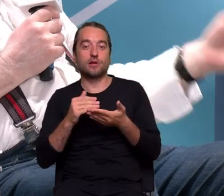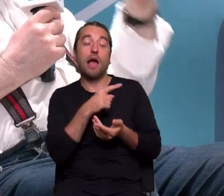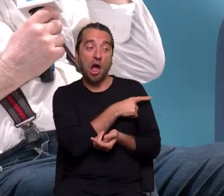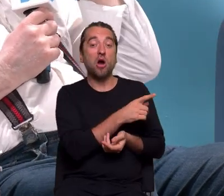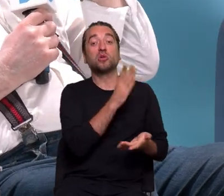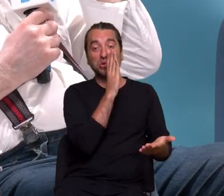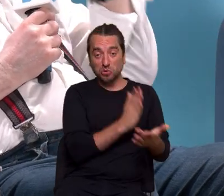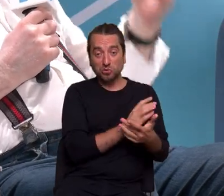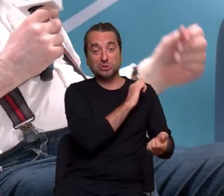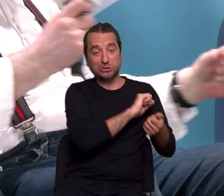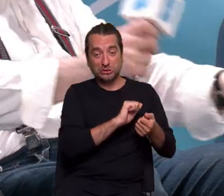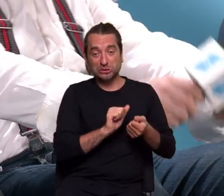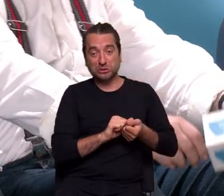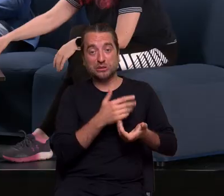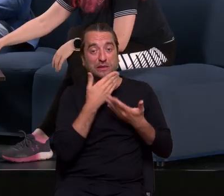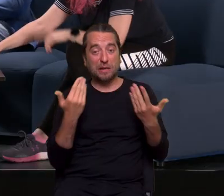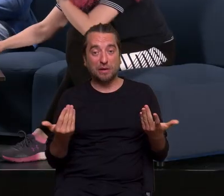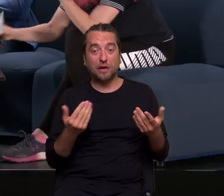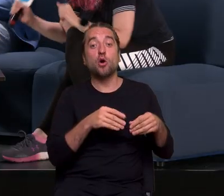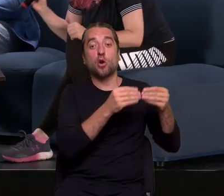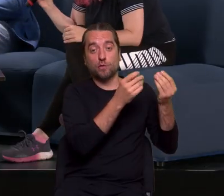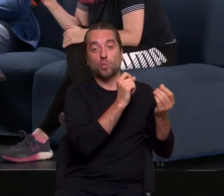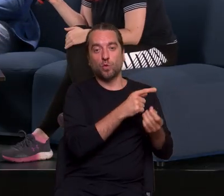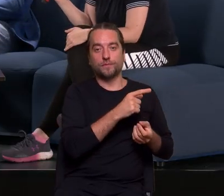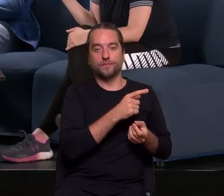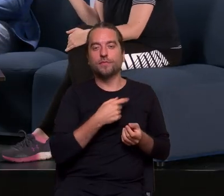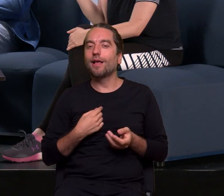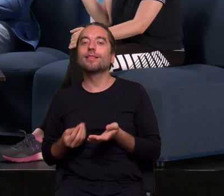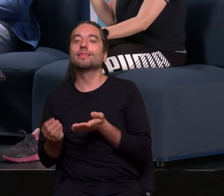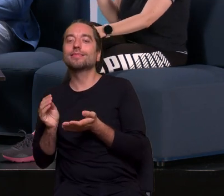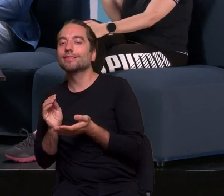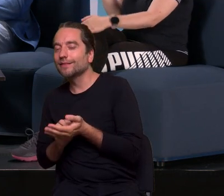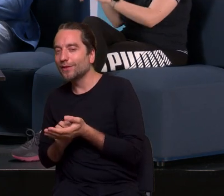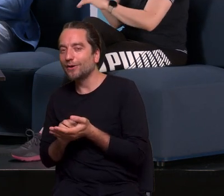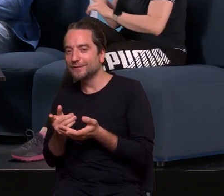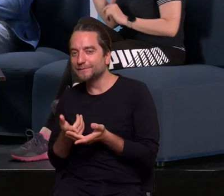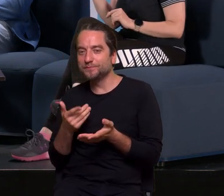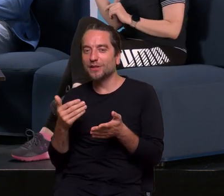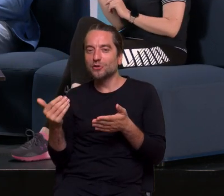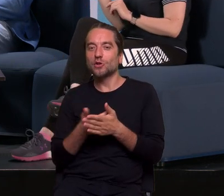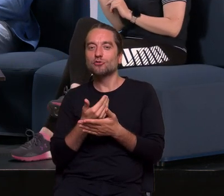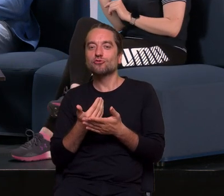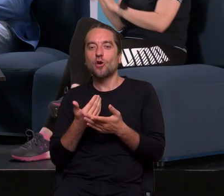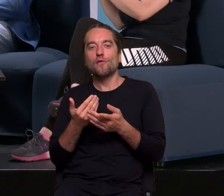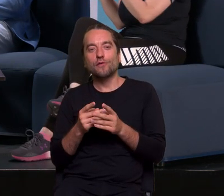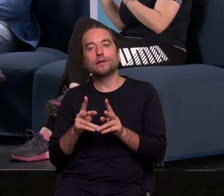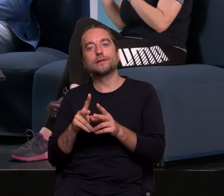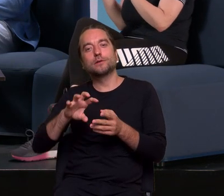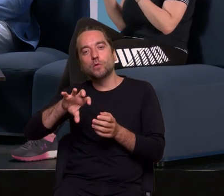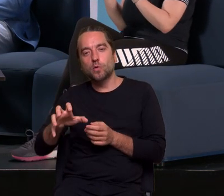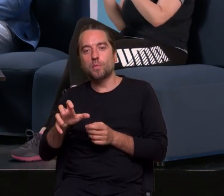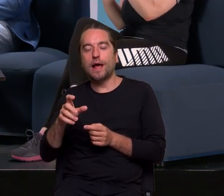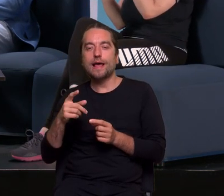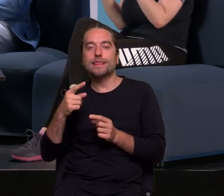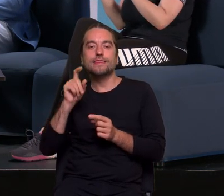już. Oni to już zrobili. Czy ja mogę jeszcze powiedzieć, że to zrodziło też trochę nową kategorię po niemieckości, bo